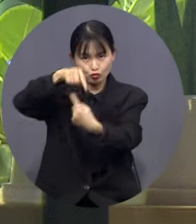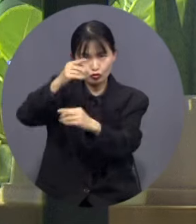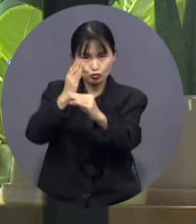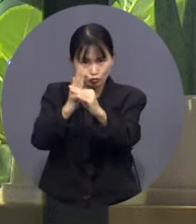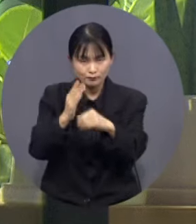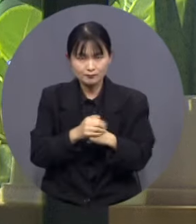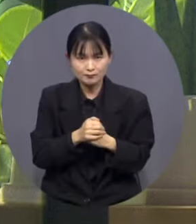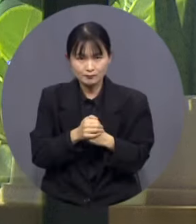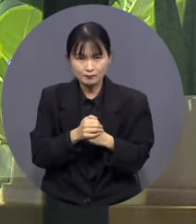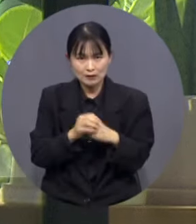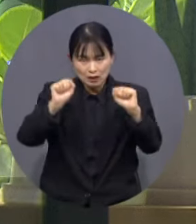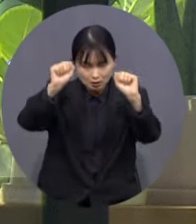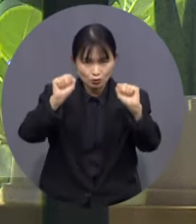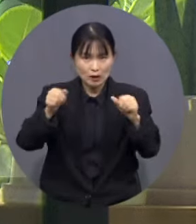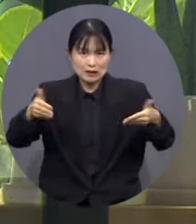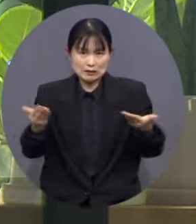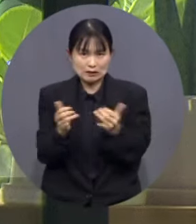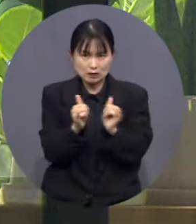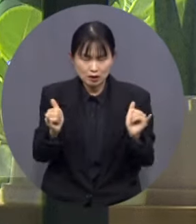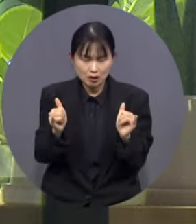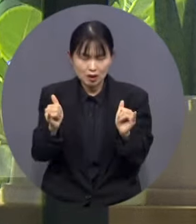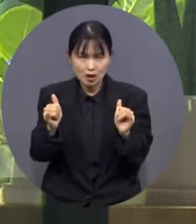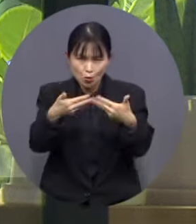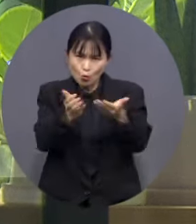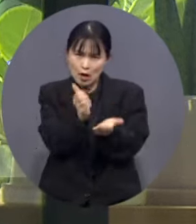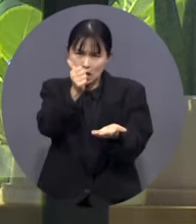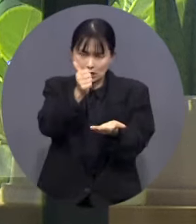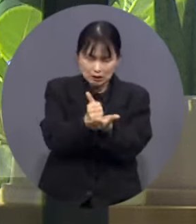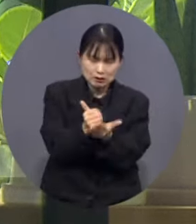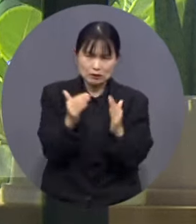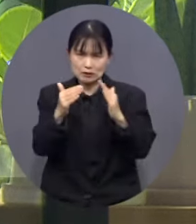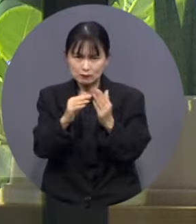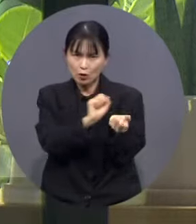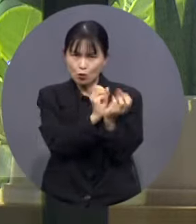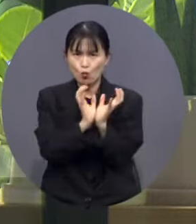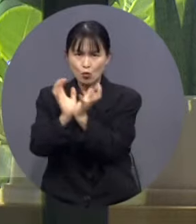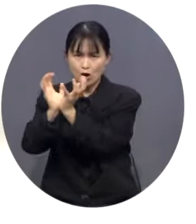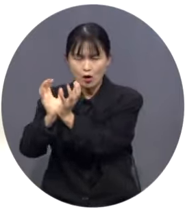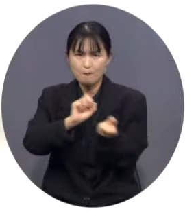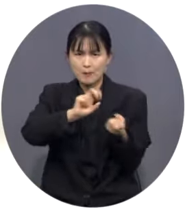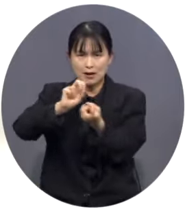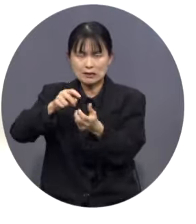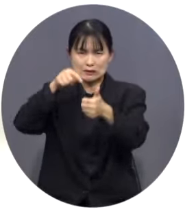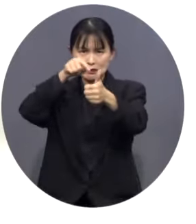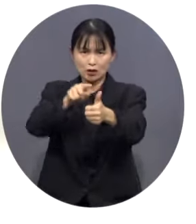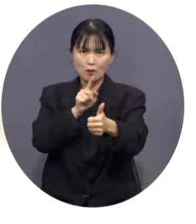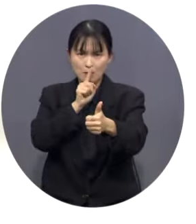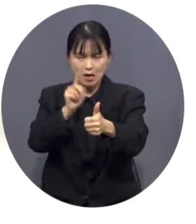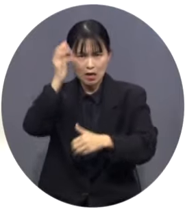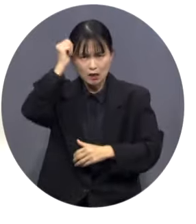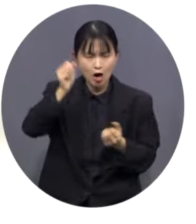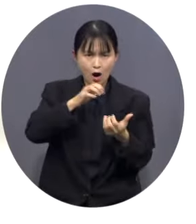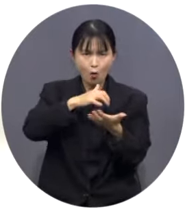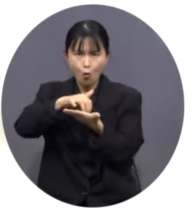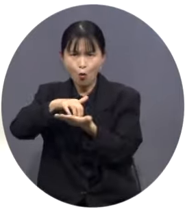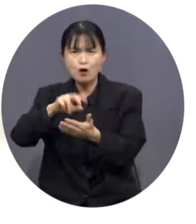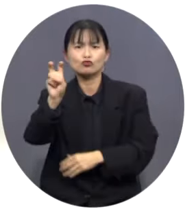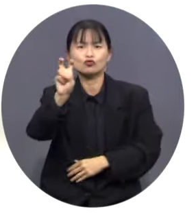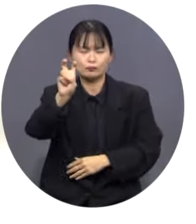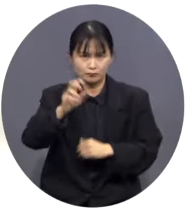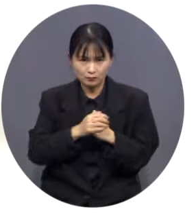있습니다. 체육회 직원은 회장이 이곳에 화분 배달 일을 시켰다고 주장합니다. 기억하는 배달 횟수만 20여